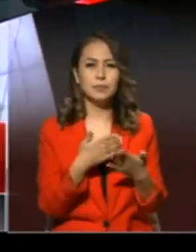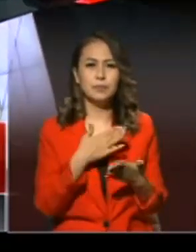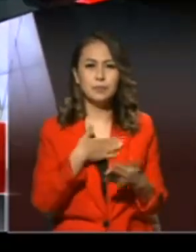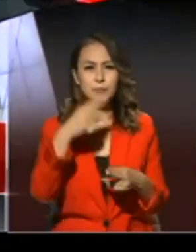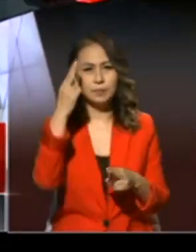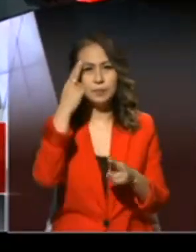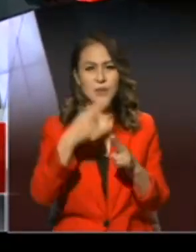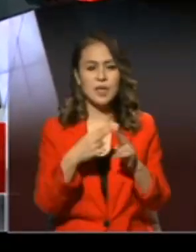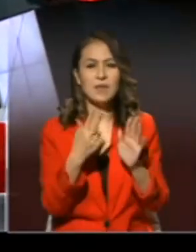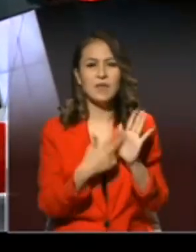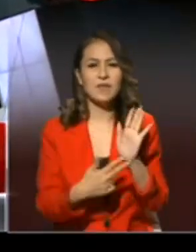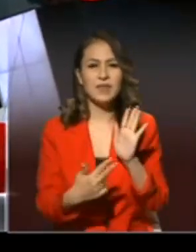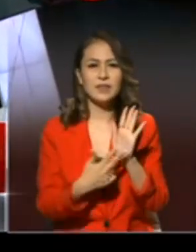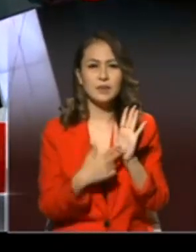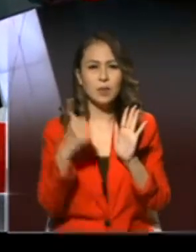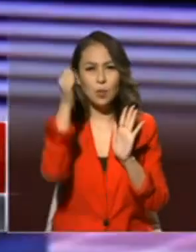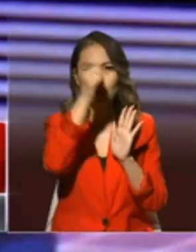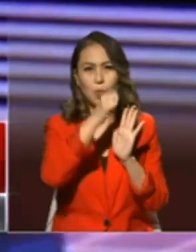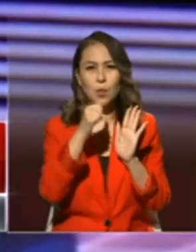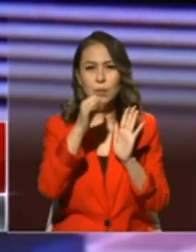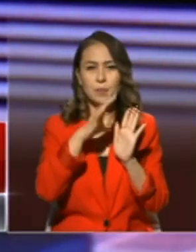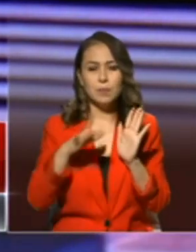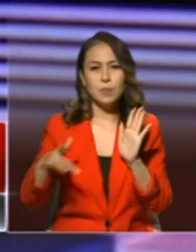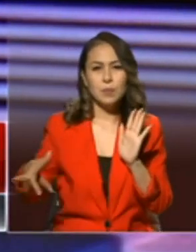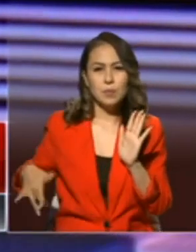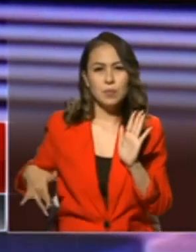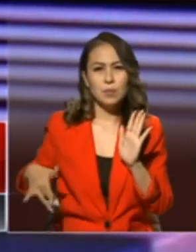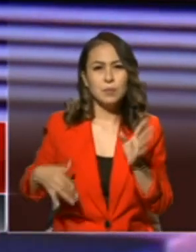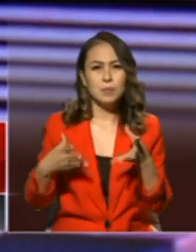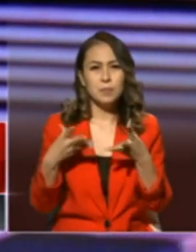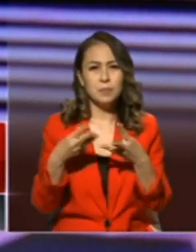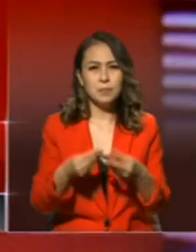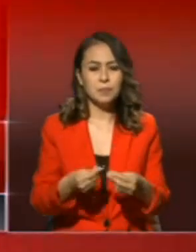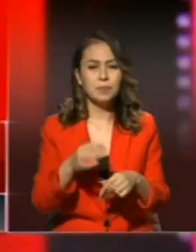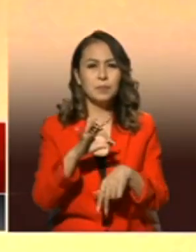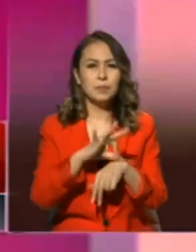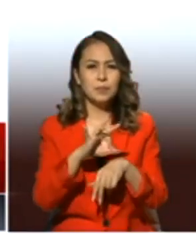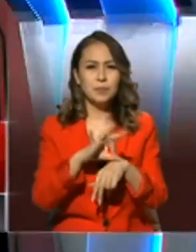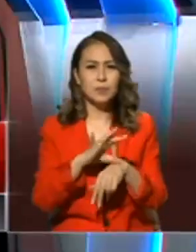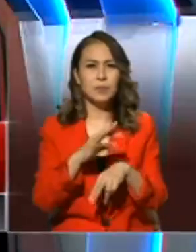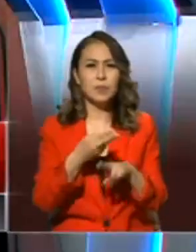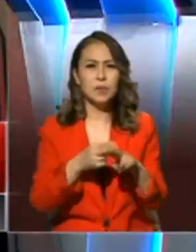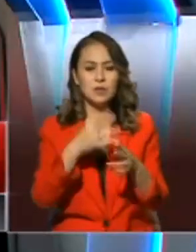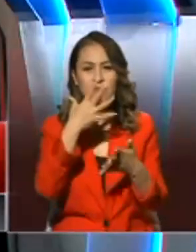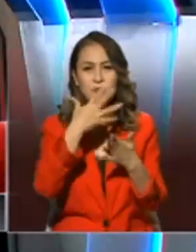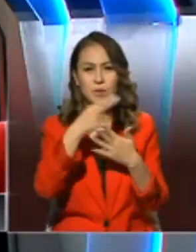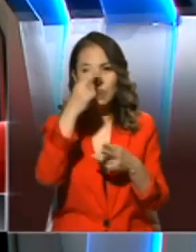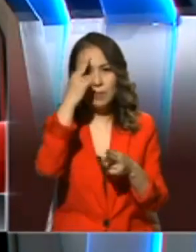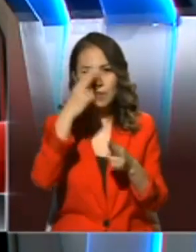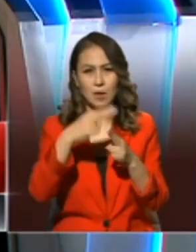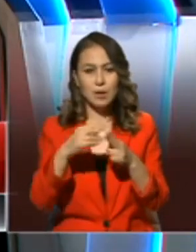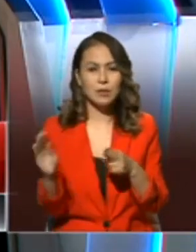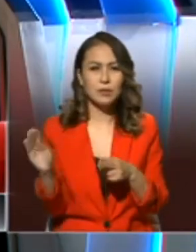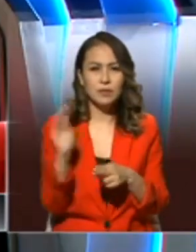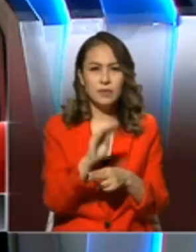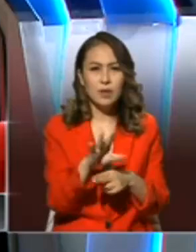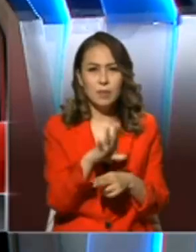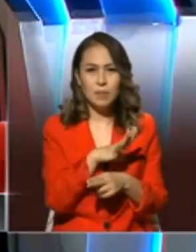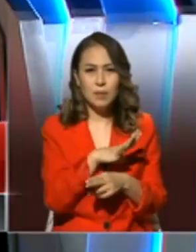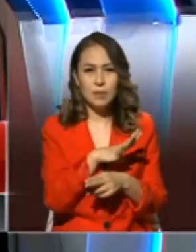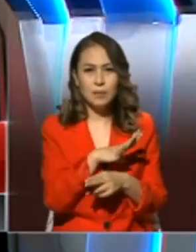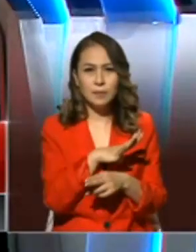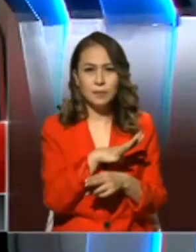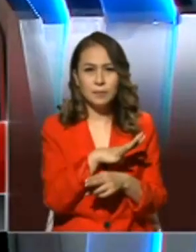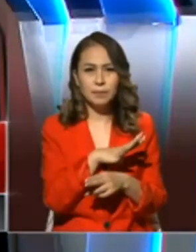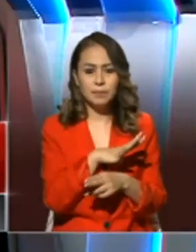бар 88 жылғы. Сол бүйрегі, екі бүйрегі істемей қалды да, сол өзінің туған бауырының бүйрегін салды. Бір бүйрегін